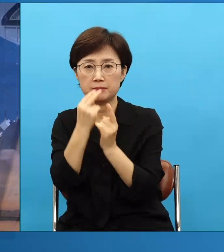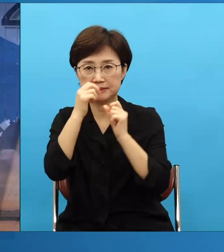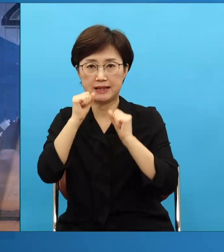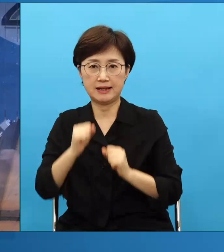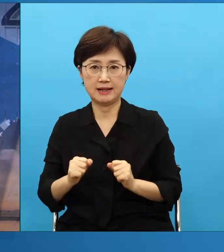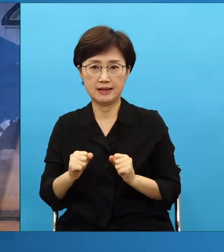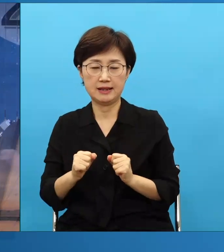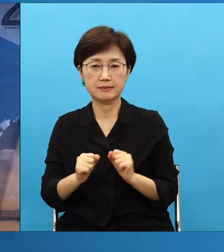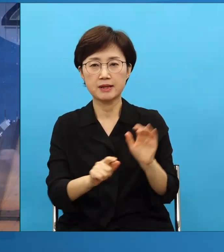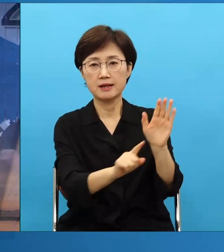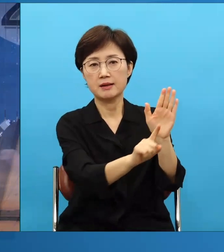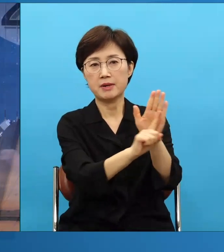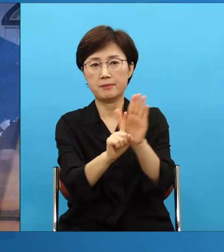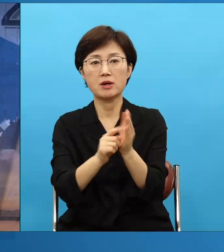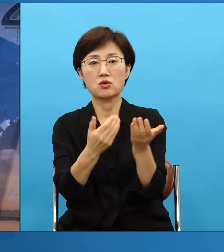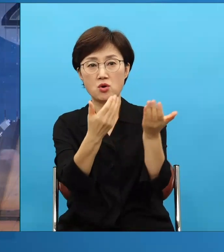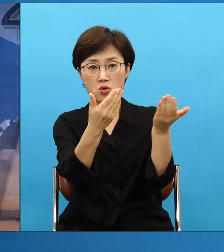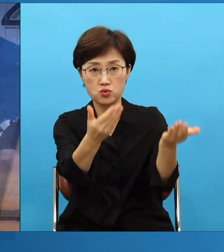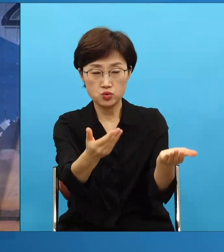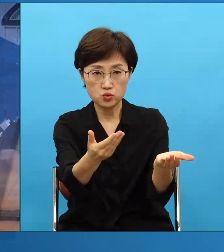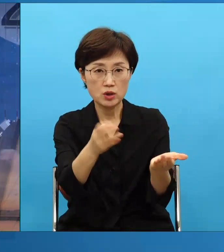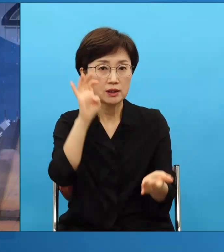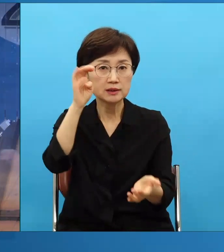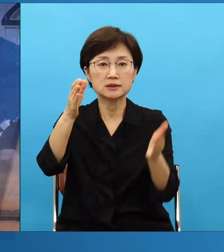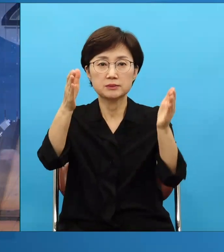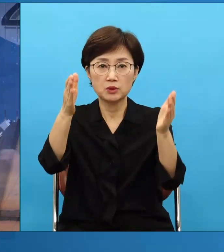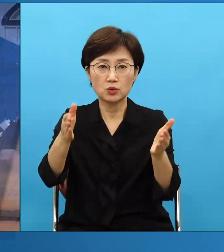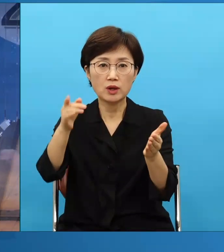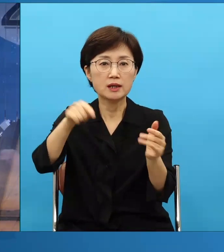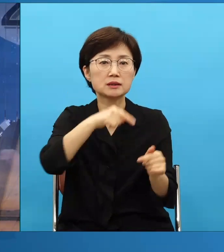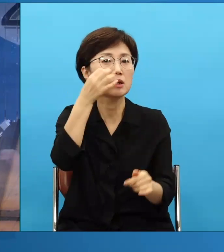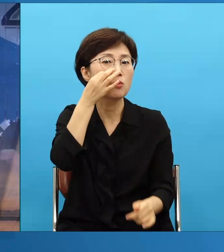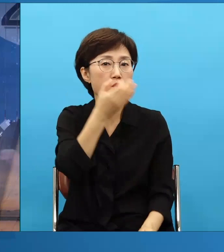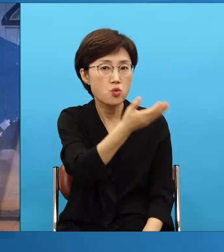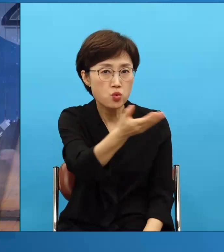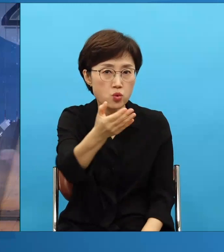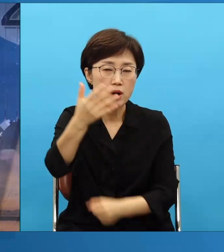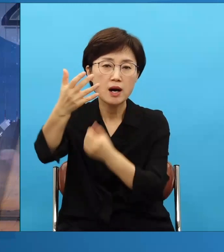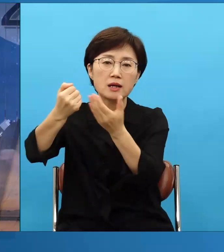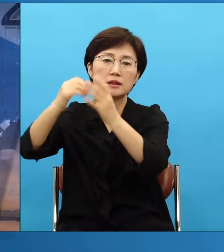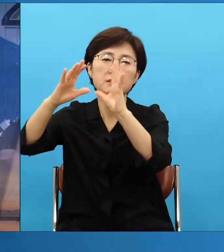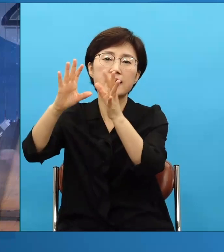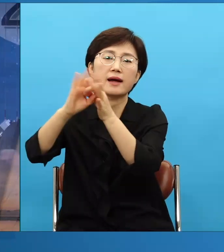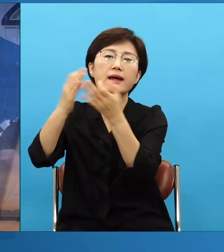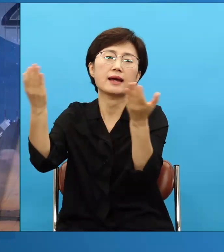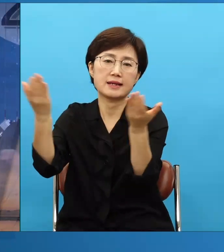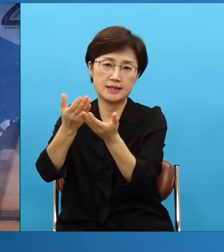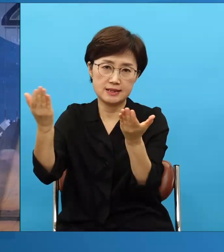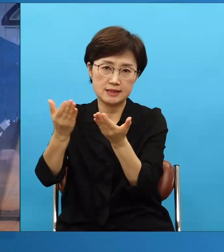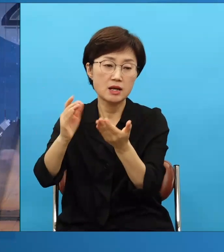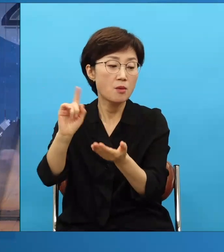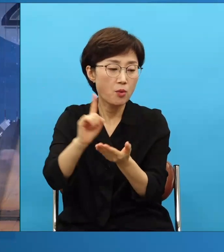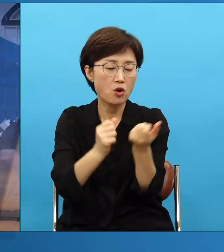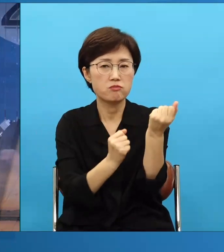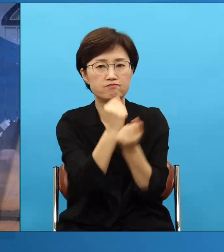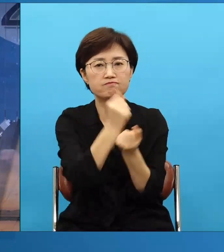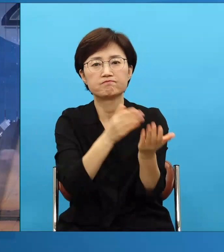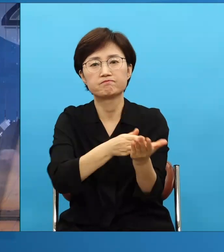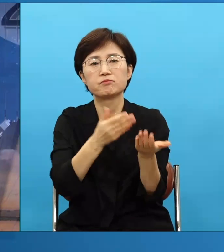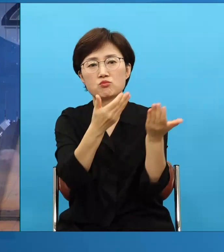증거로 친히 살아계심을 나타내사 40일 동안 그들에게 보이시며 하나님 나라의